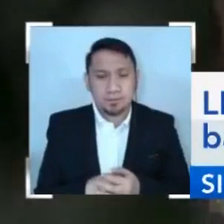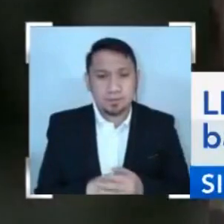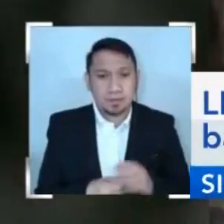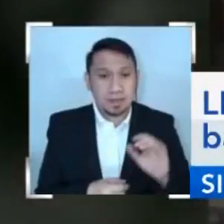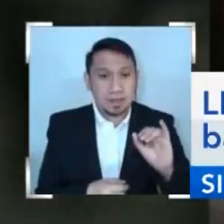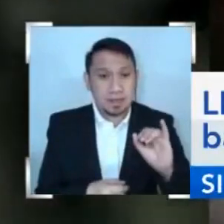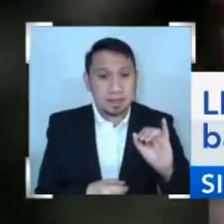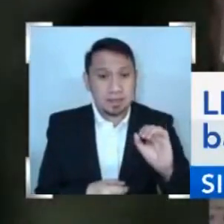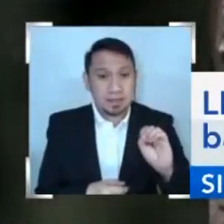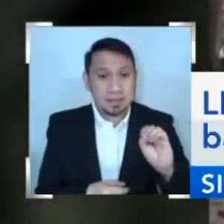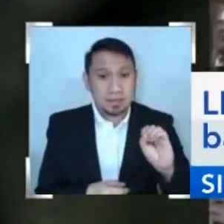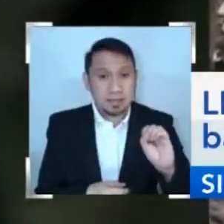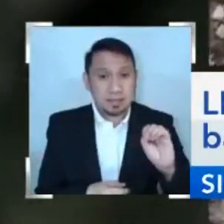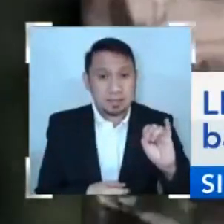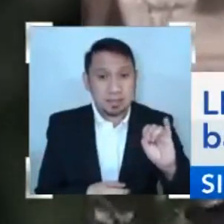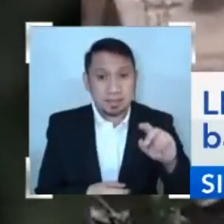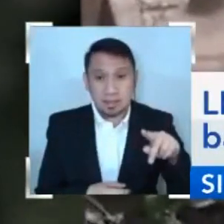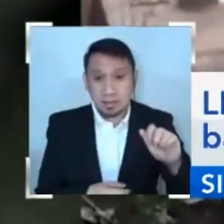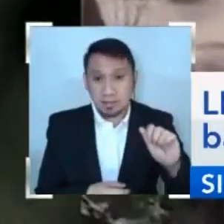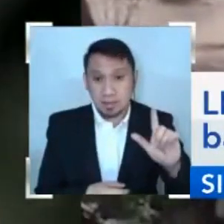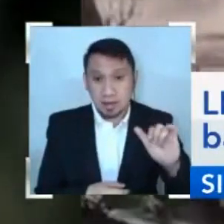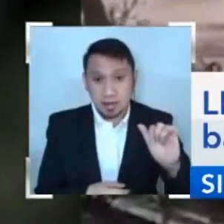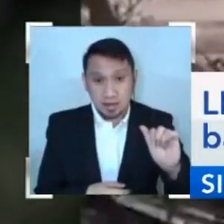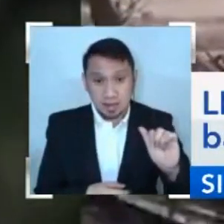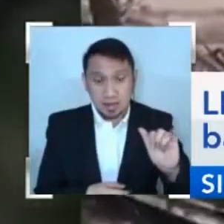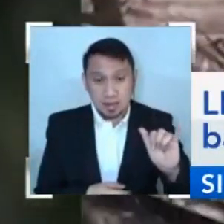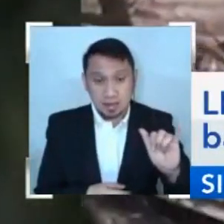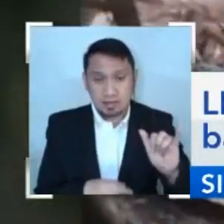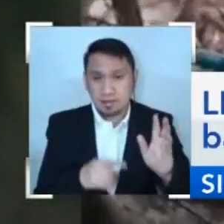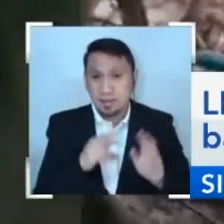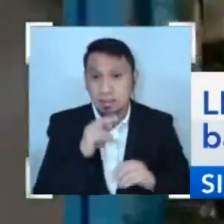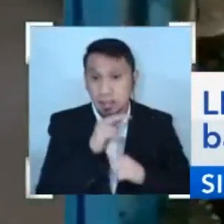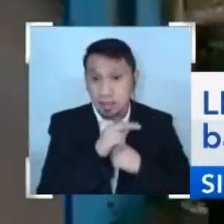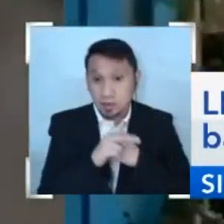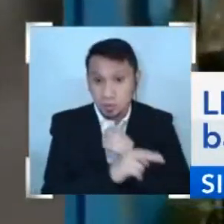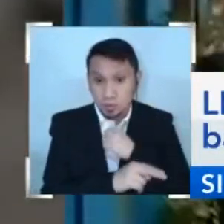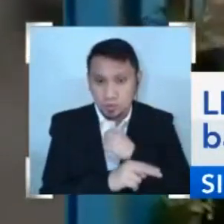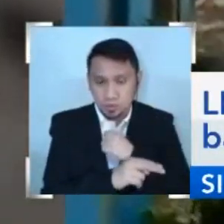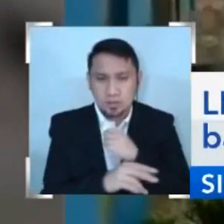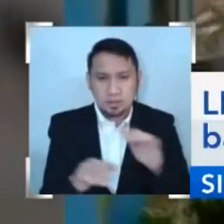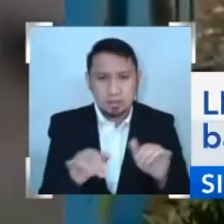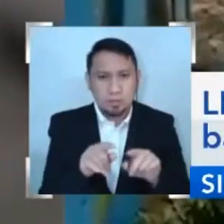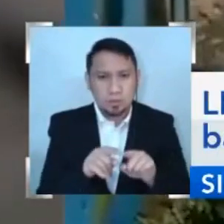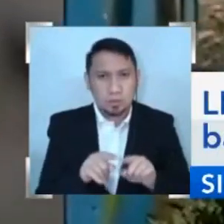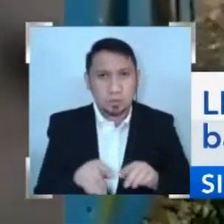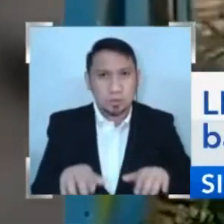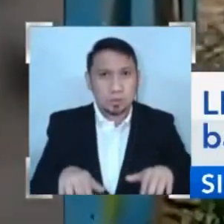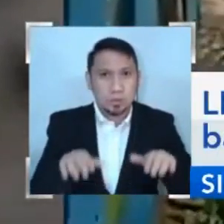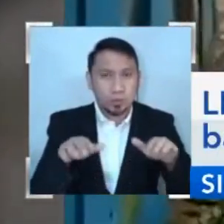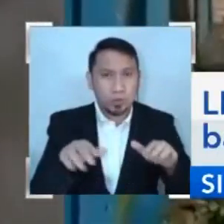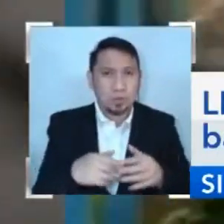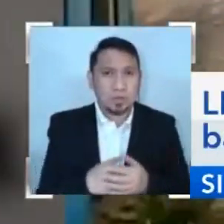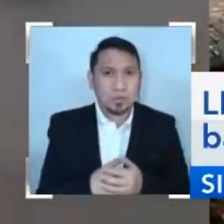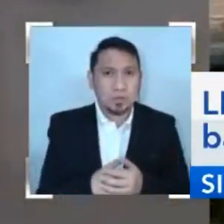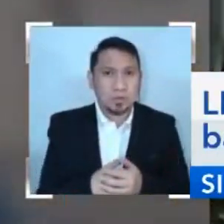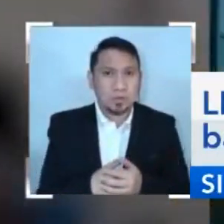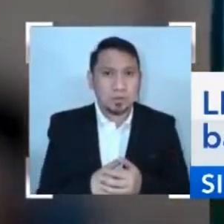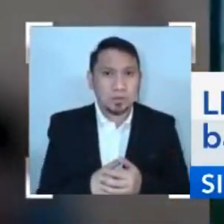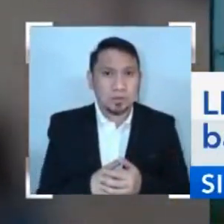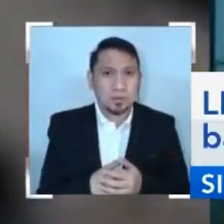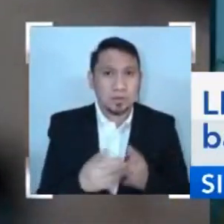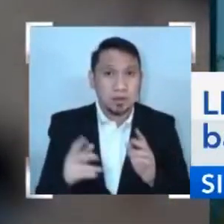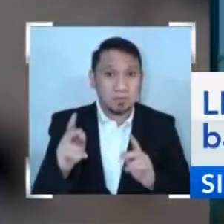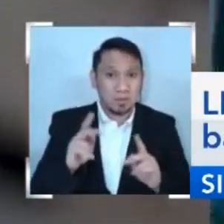Occidental dahil sa ulan at pag-apaw ng ilog. May mga kahoy ring bumara sa ilog. Lumusong sa hanggang baywang na tubig ang mga residente